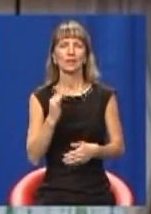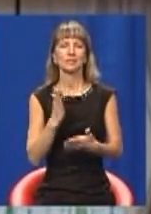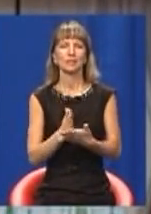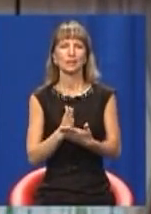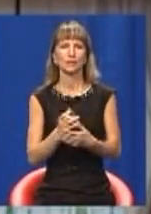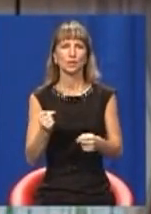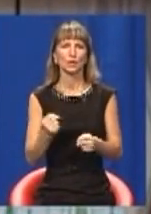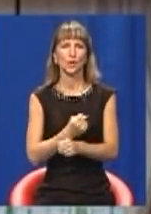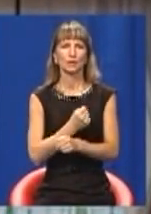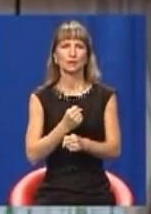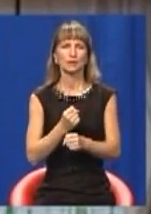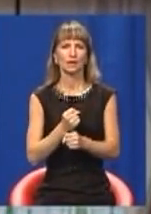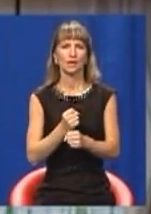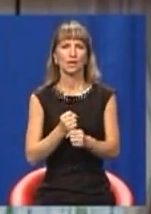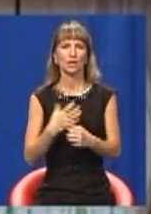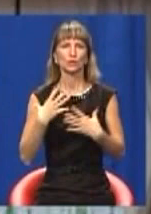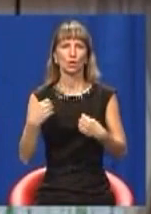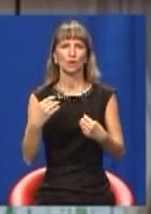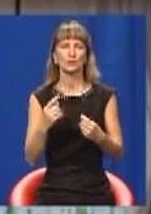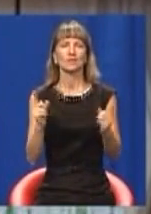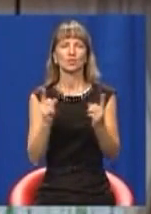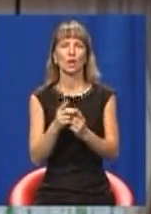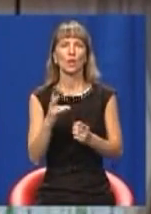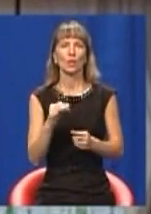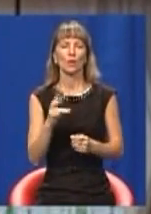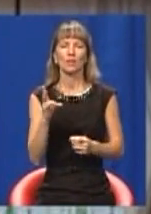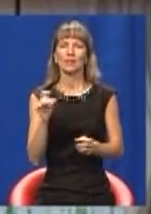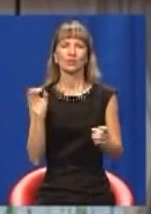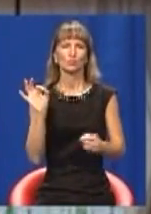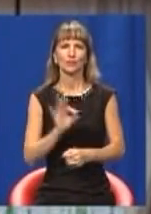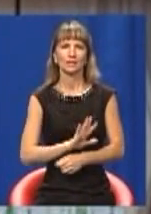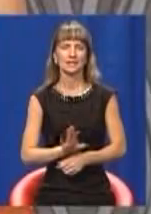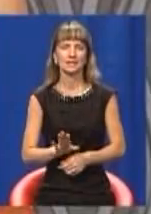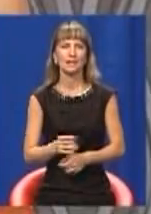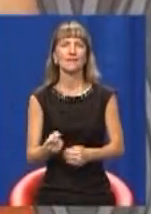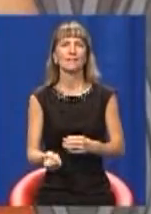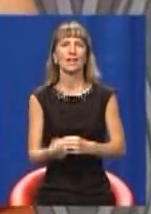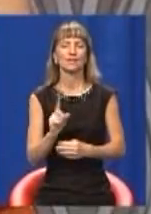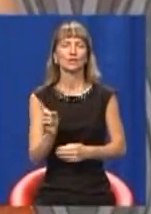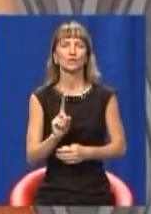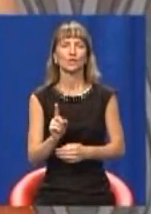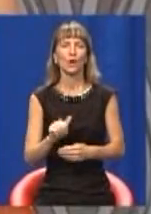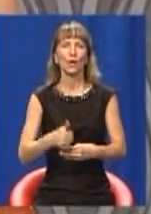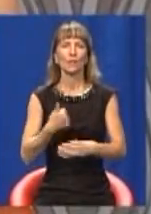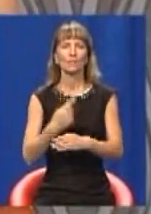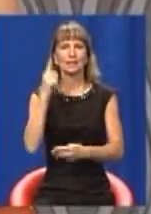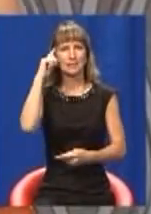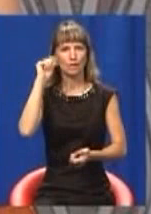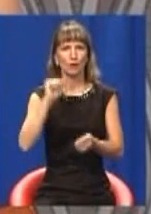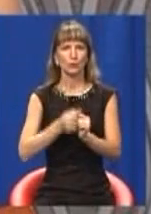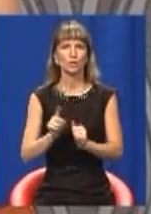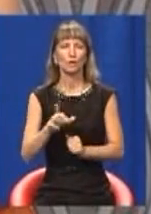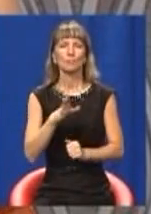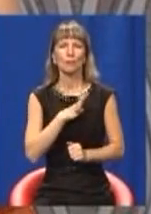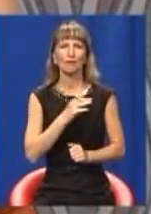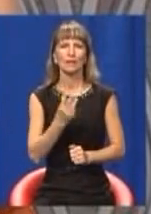есть жесткошерстные, которые встречаются, но не так часто, как может хотелось бы. Ага, виявляється, що головне запам'ятати, що вони бувають